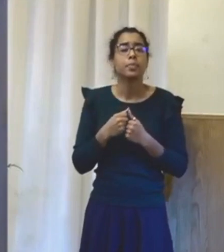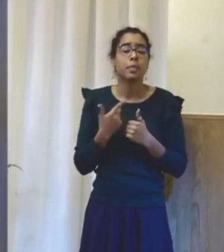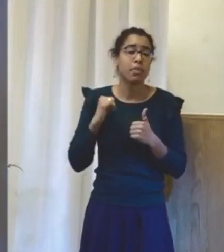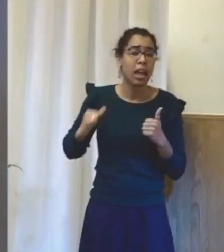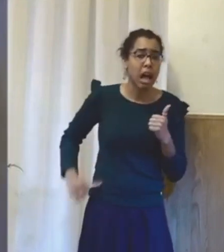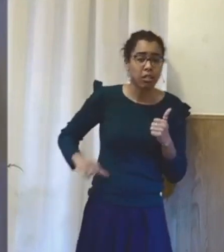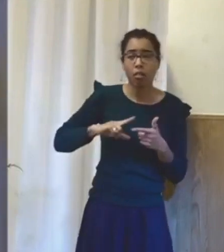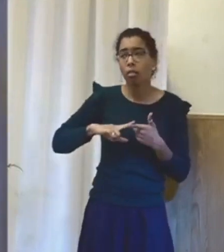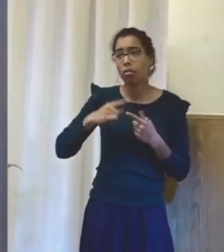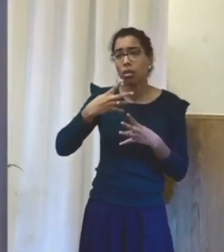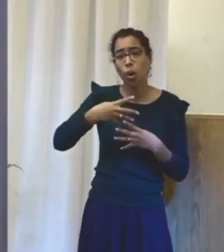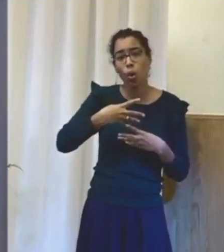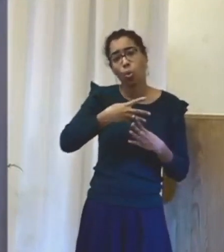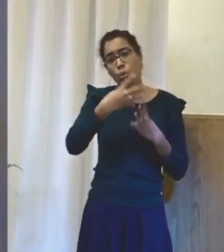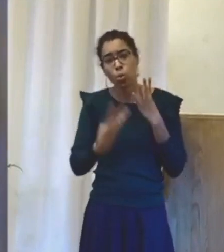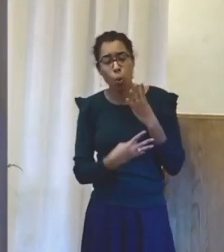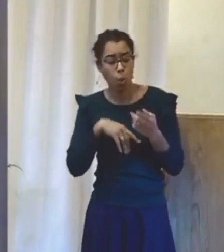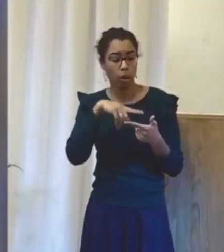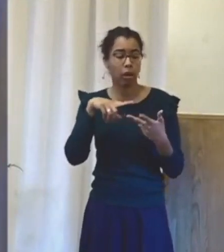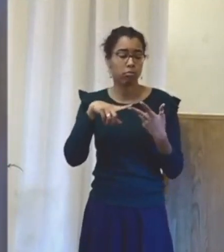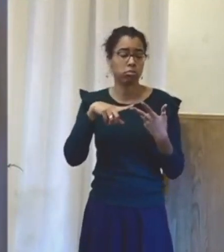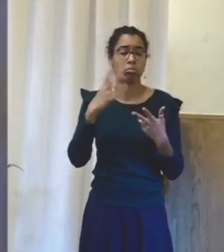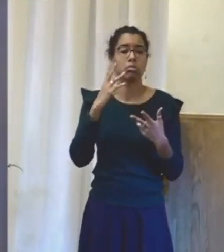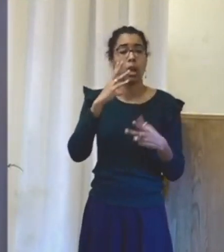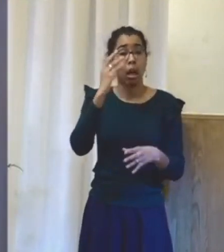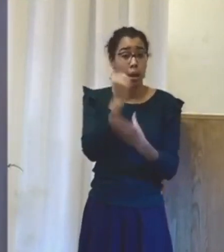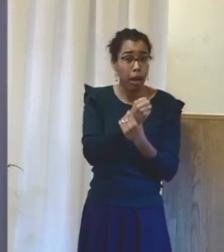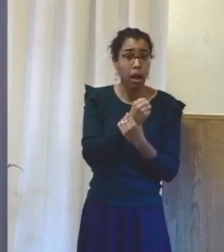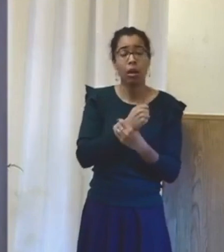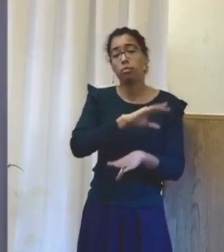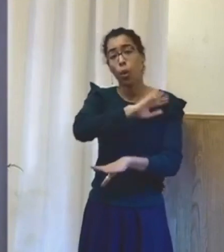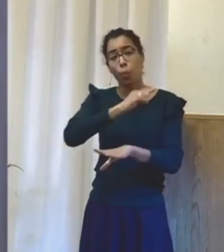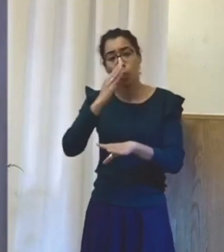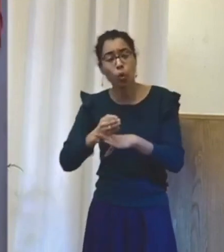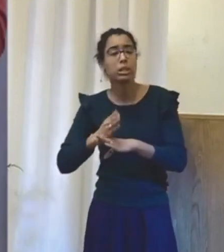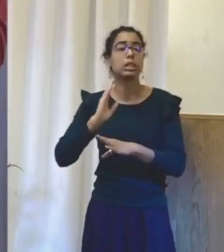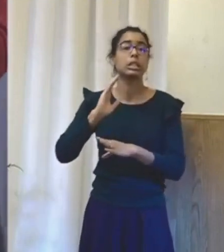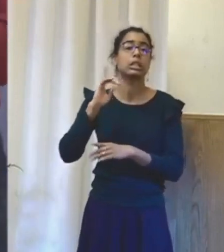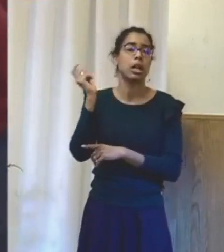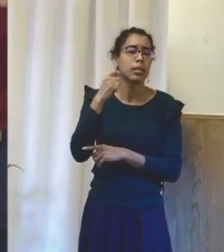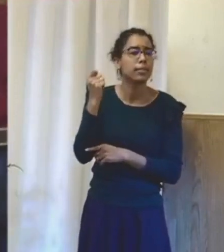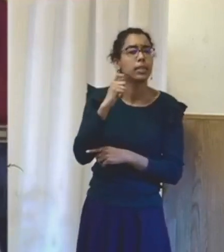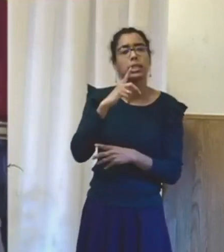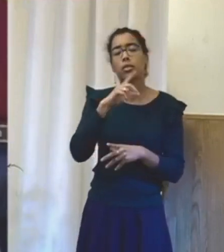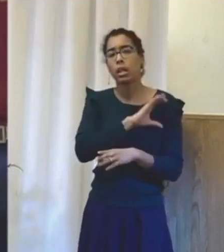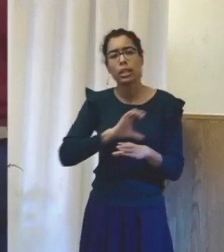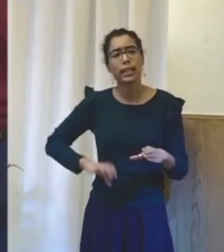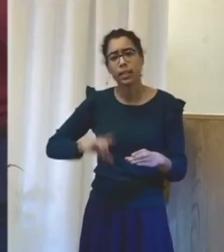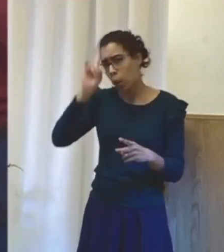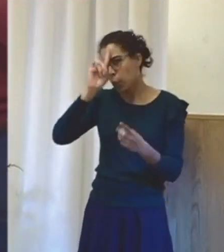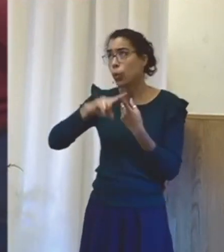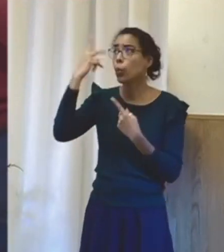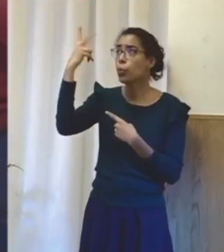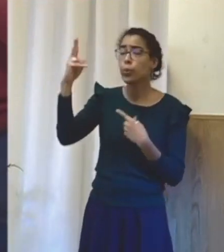Adam, Noé, Abraham, Moïse, David et Christ, le but de Dieu, c'est quoi pour vous?